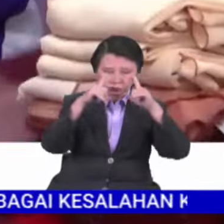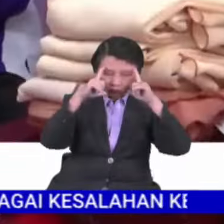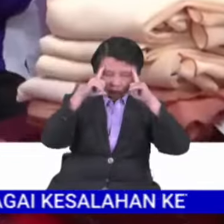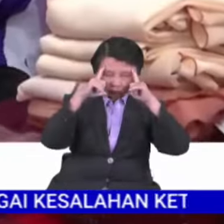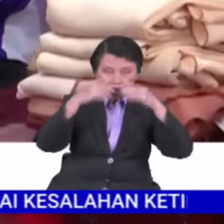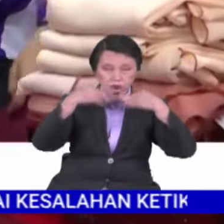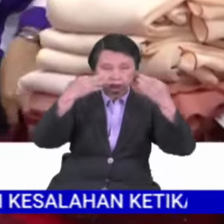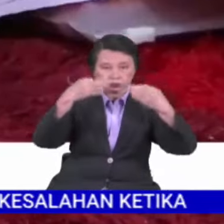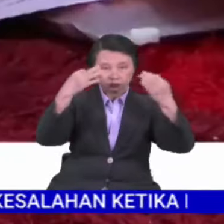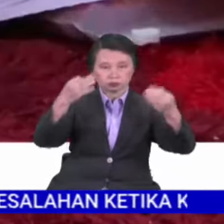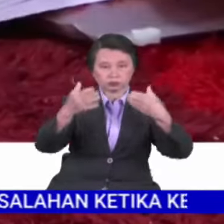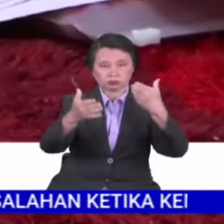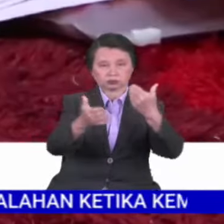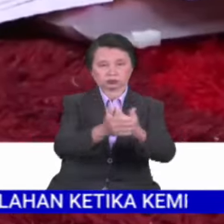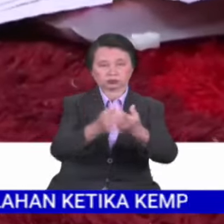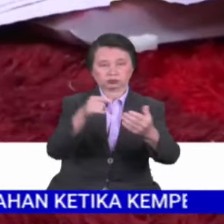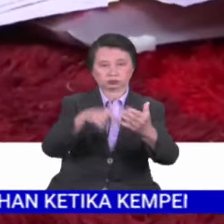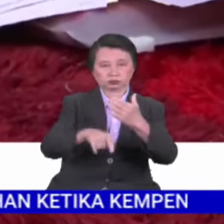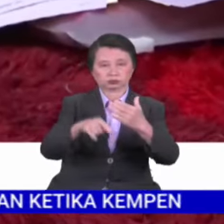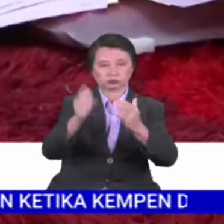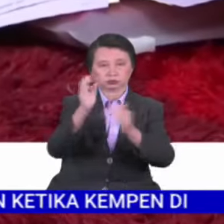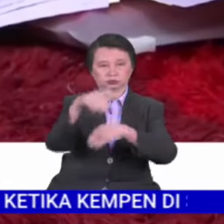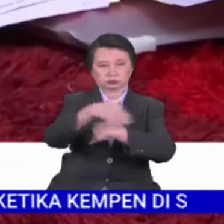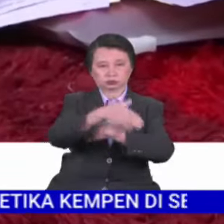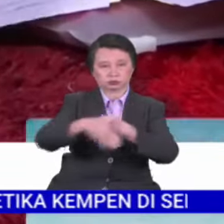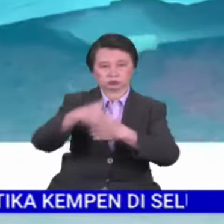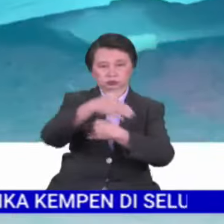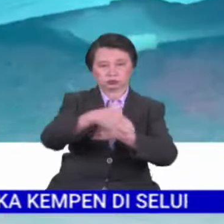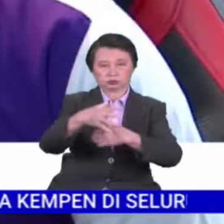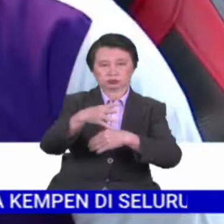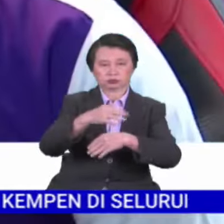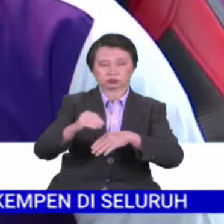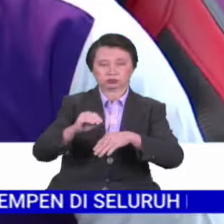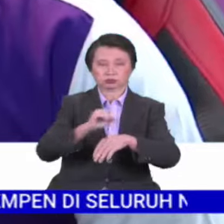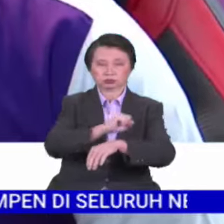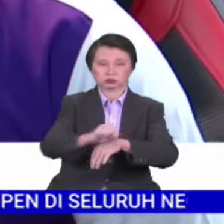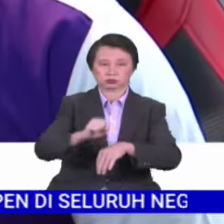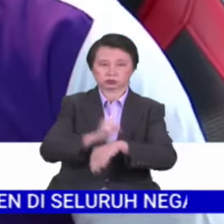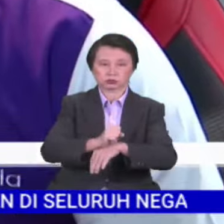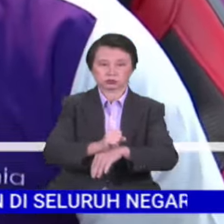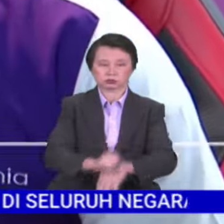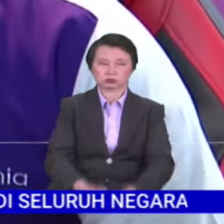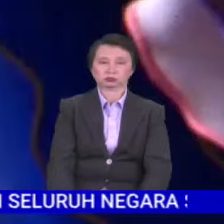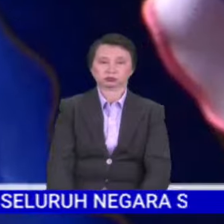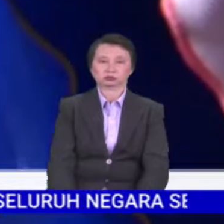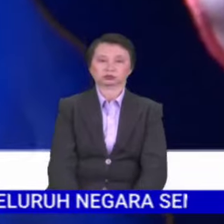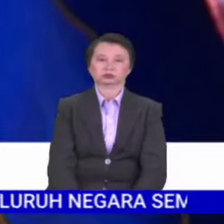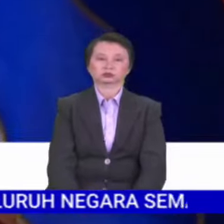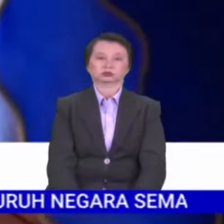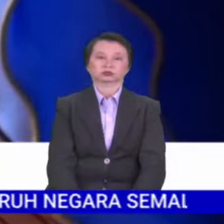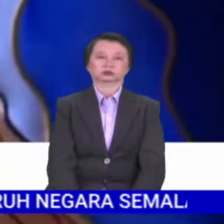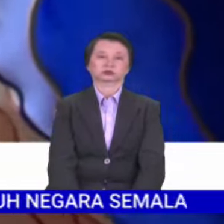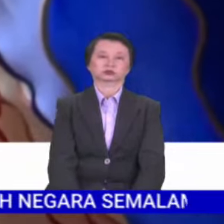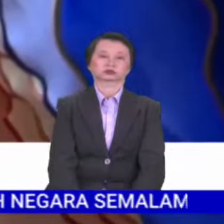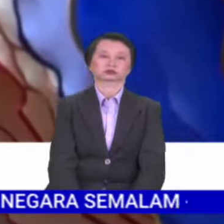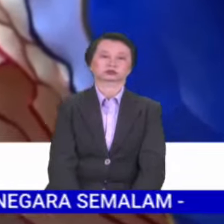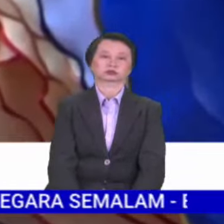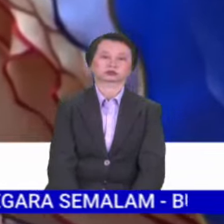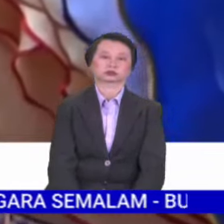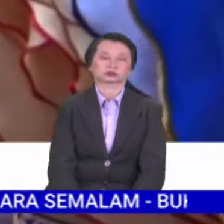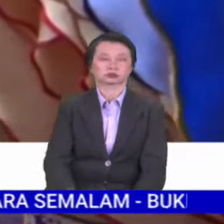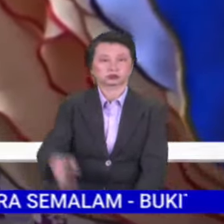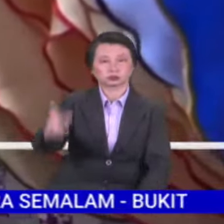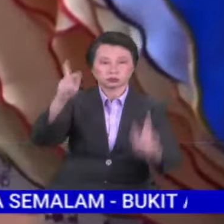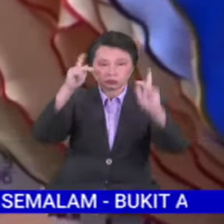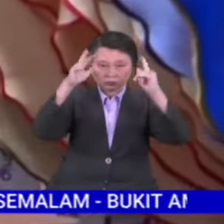terkenal termasuk hingga ke Brunei dan Singapura. So, saya kata kalau di Kelantan, saya agak nanah juga lah masa tu ni. Dekat Kelantan ni kan, peluang